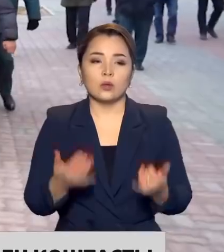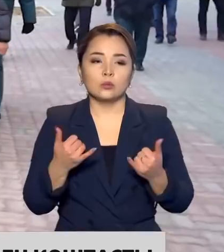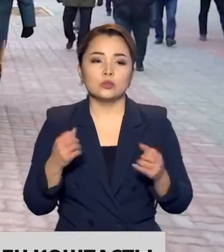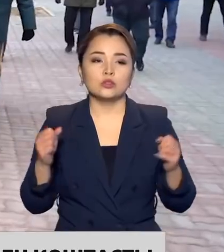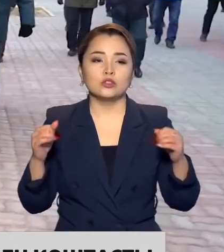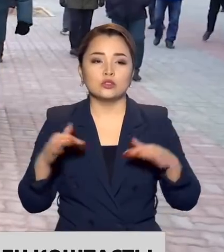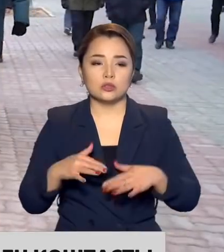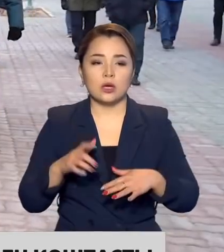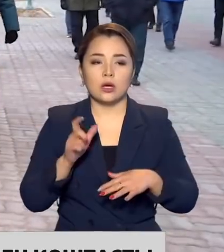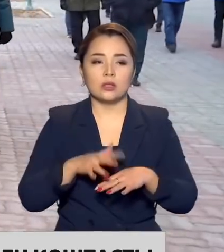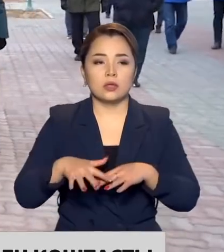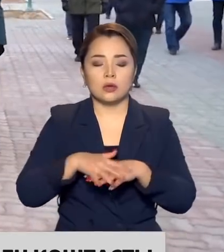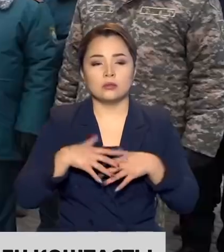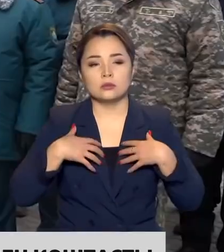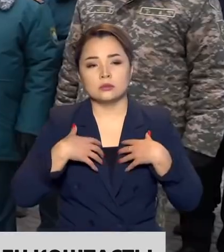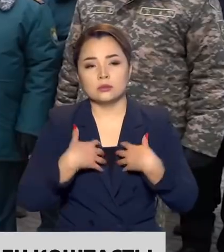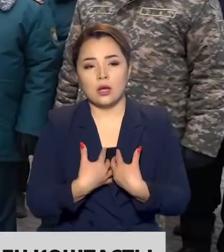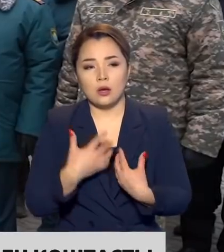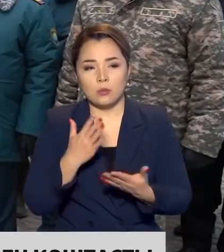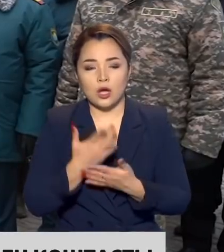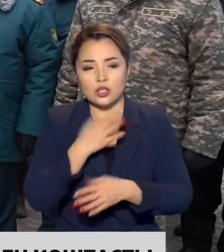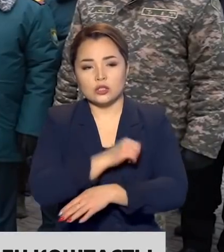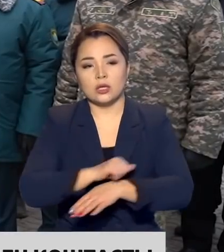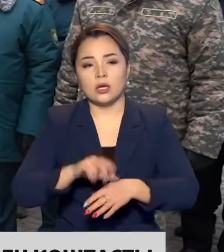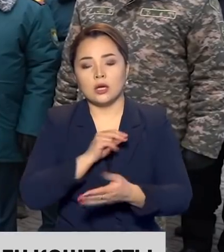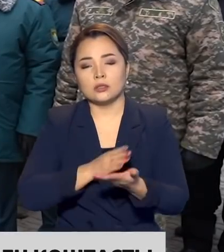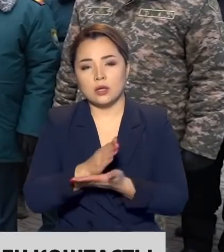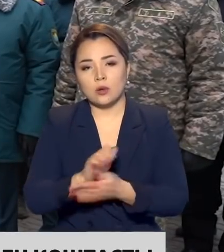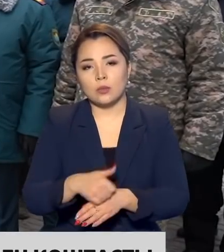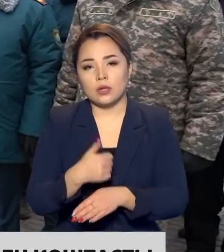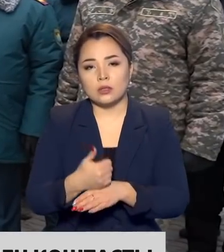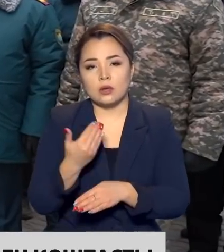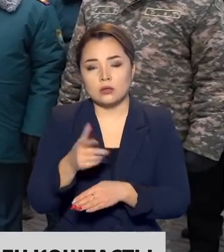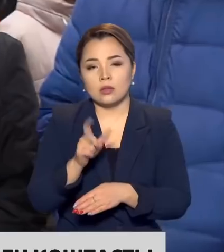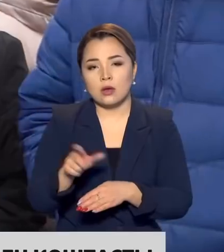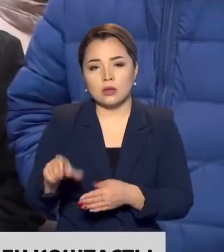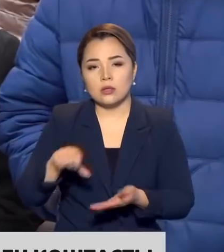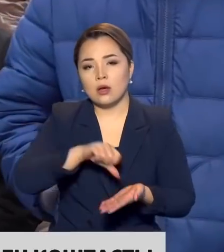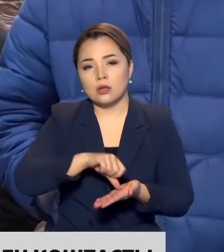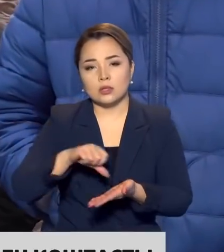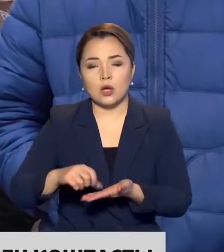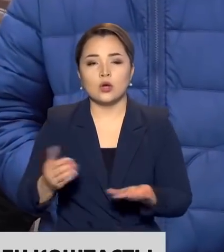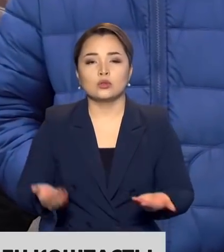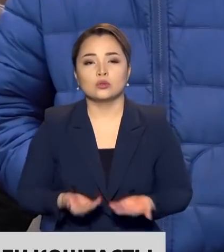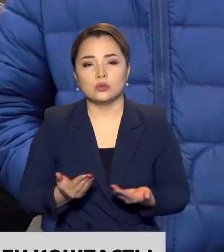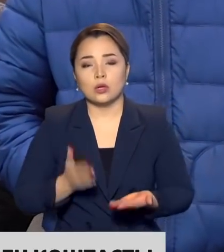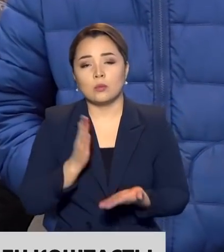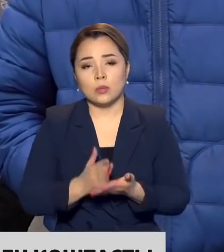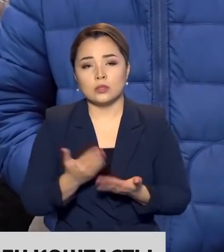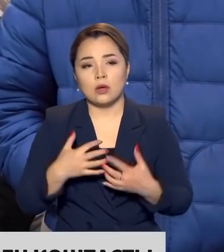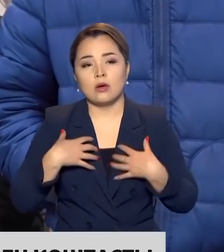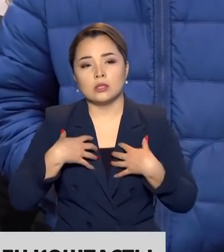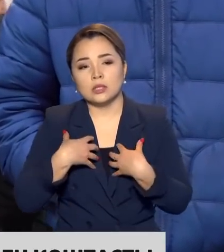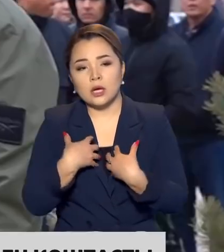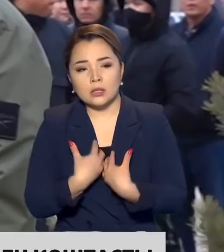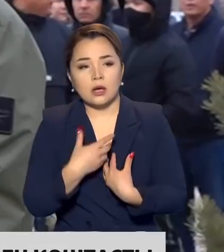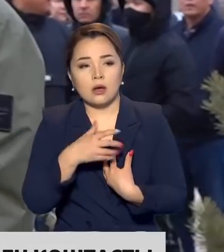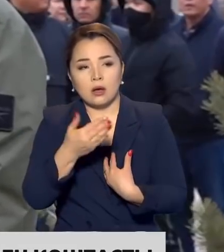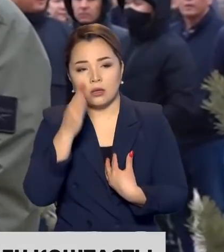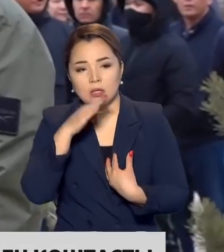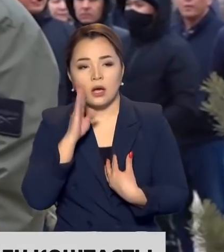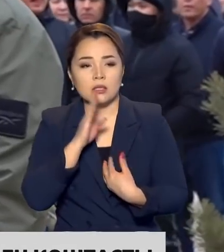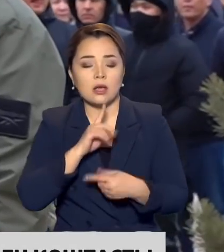Жиналғандардың қарасы көп болды. Шекара қызметкерлері, өңір басшылығы, зиялы қауым өкілдері мен тұрғындар да бар. Олар қайғыдан қан жұтқан ата-ана